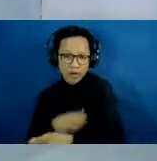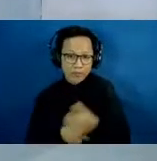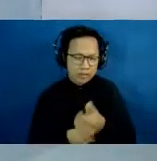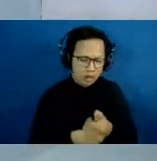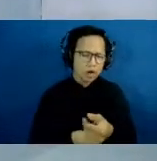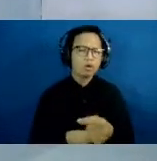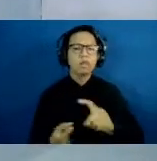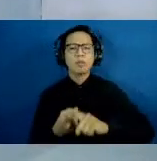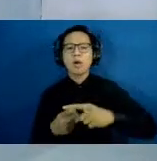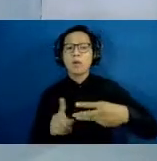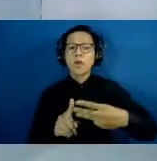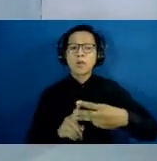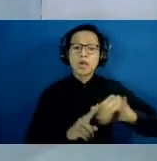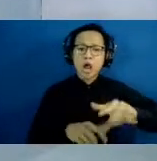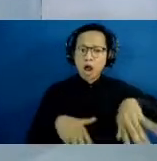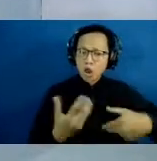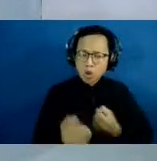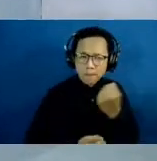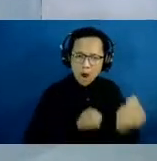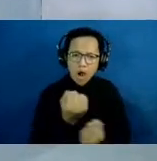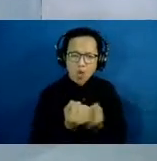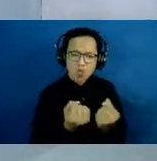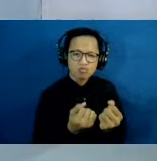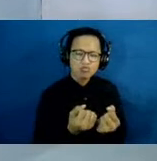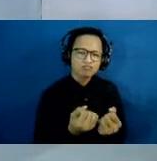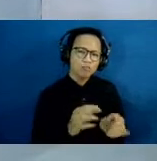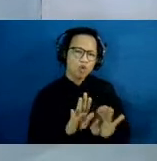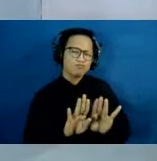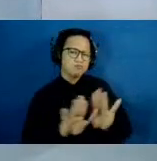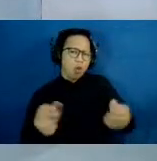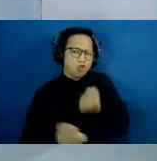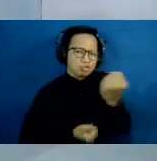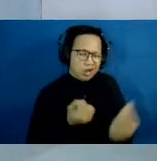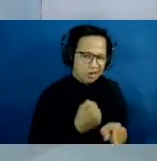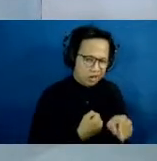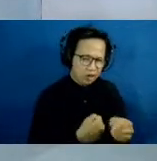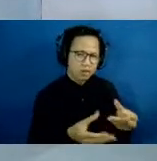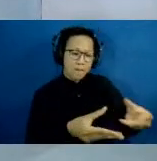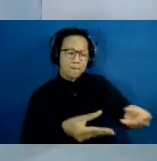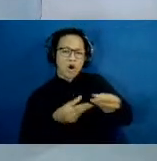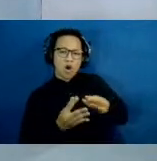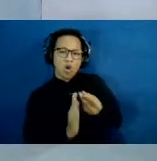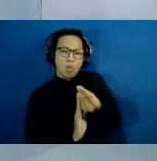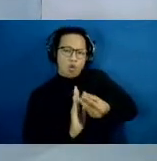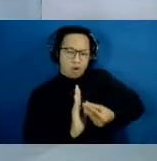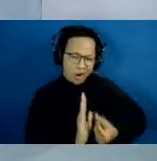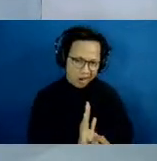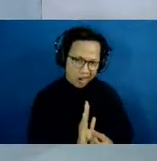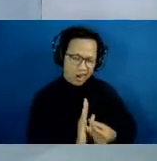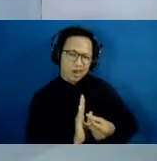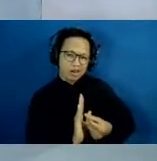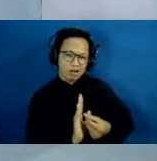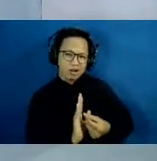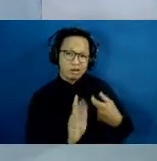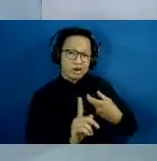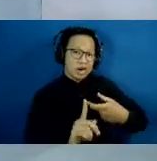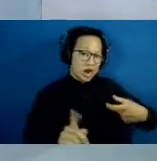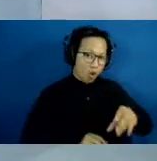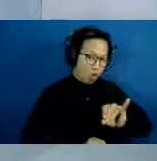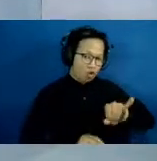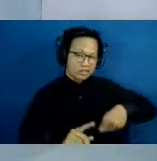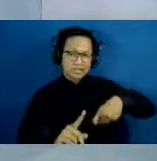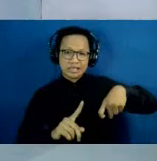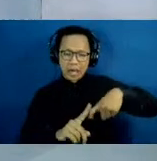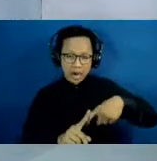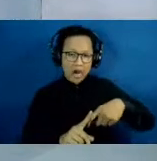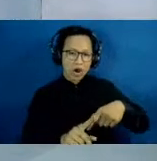BBI ataupun para pelaku usaha di seluruh Indonesia itu memperoleh akses permodalan dari lembaga-lembaga keuangan resmi yang diawasi oleh OJK, maka